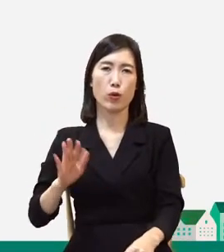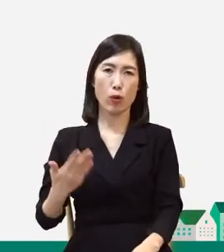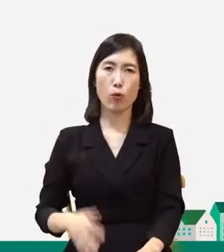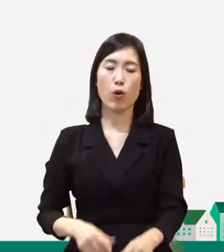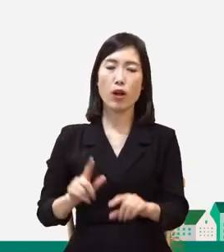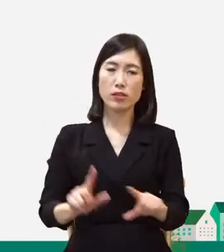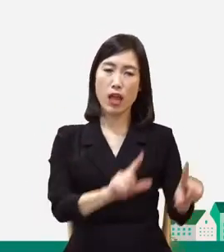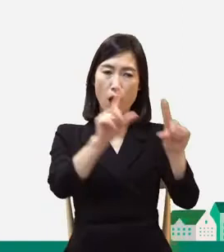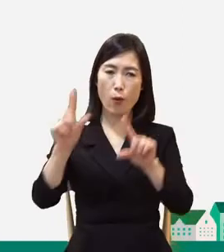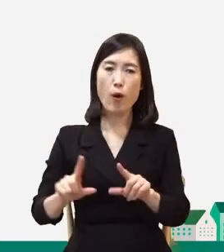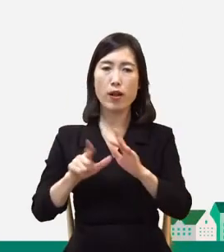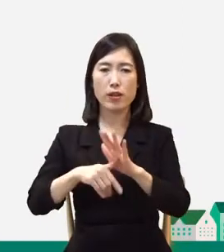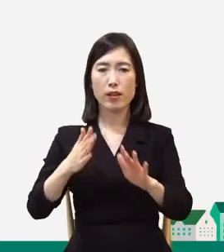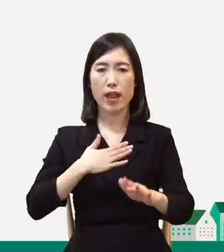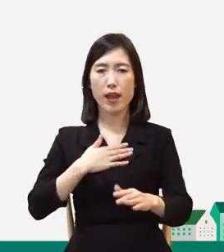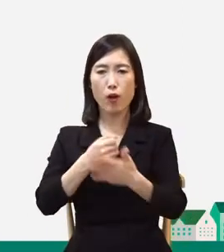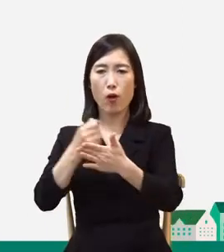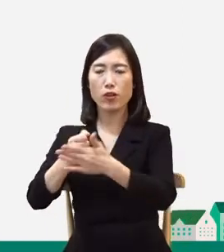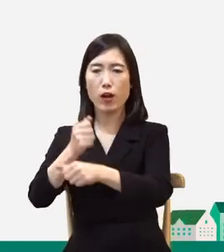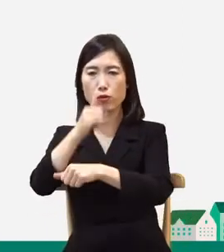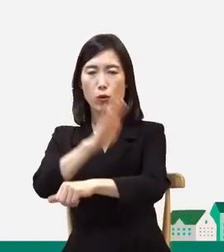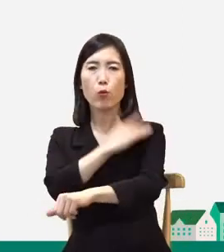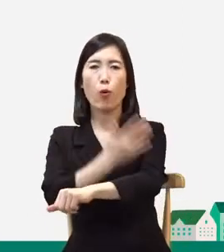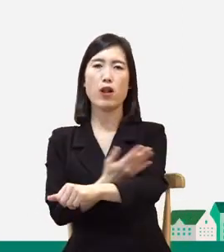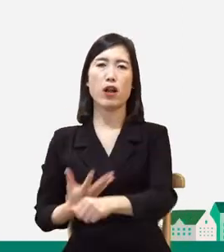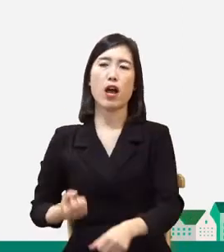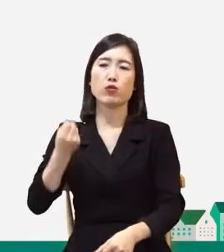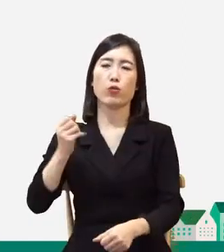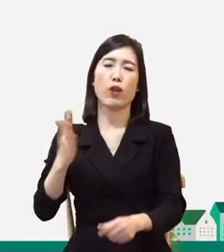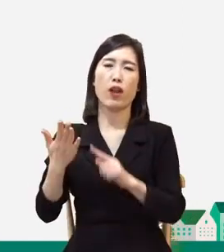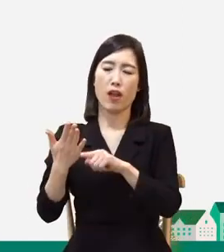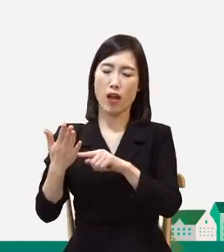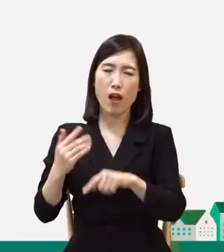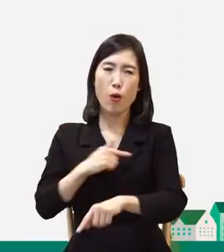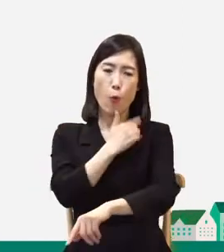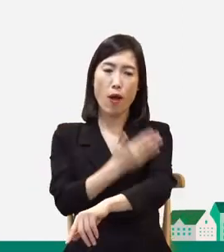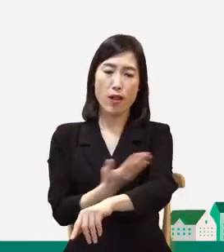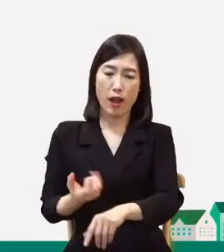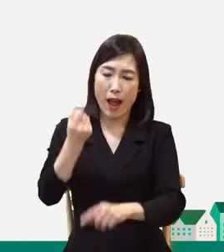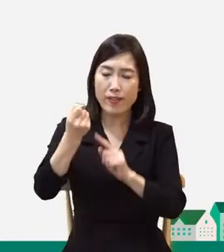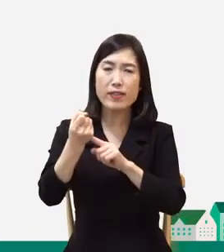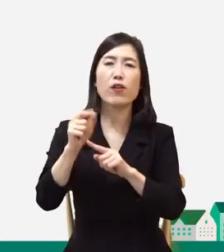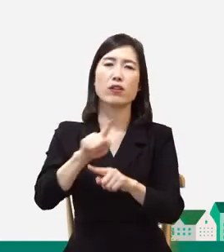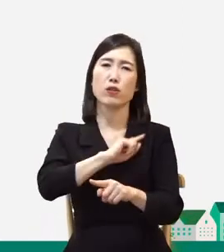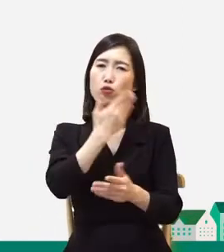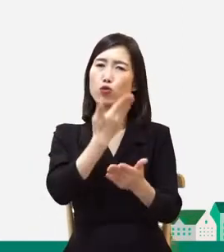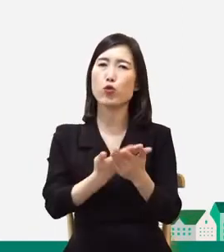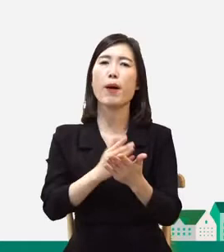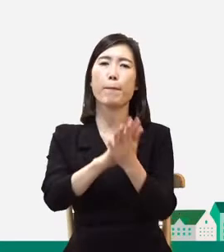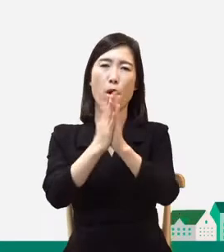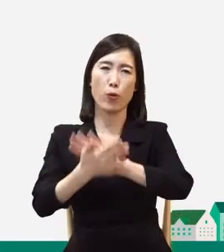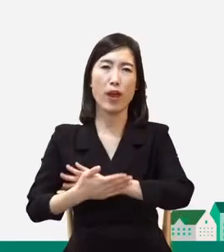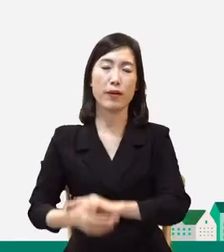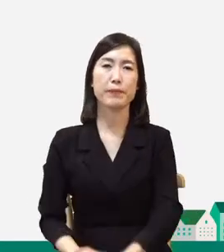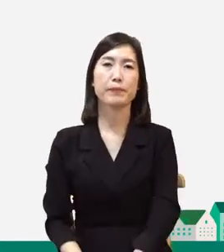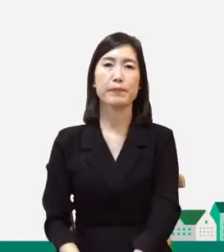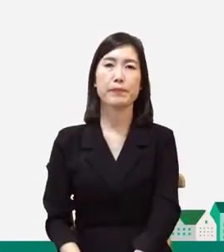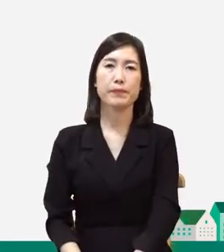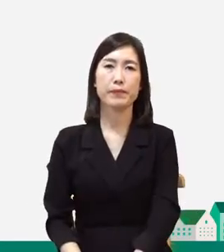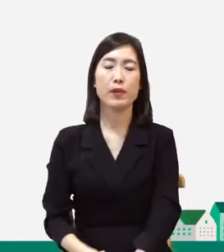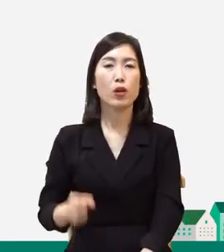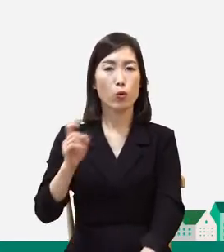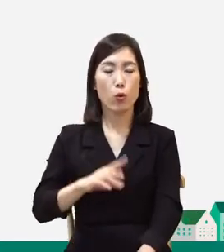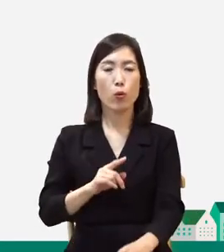부분을 결정하는 일에 주도권을 갖게 된 점이 가장 큰 변화이면서 중요한 변화라고 생각이 됩니다. 그 외에도